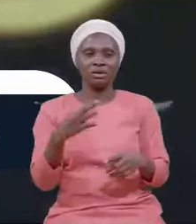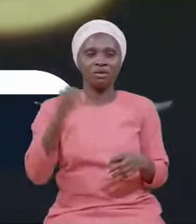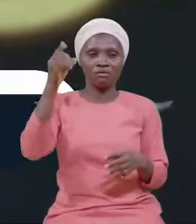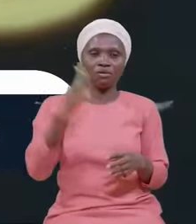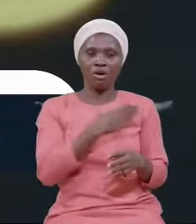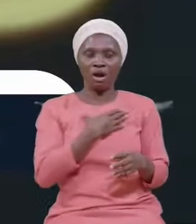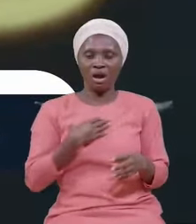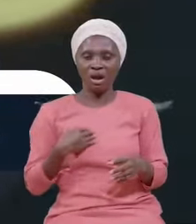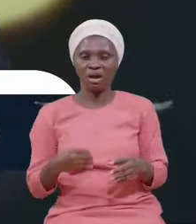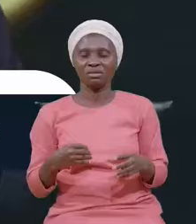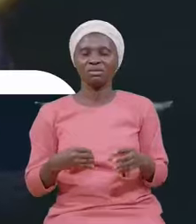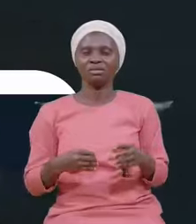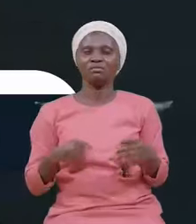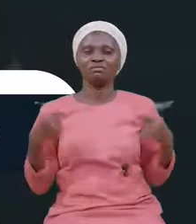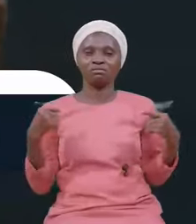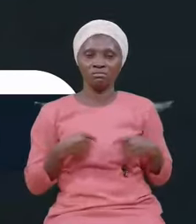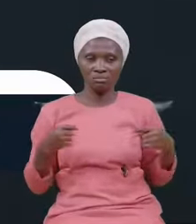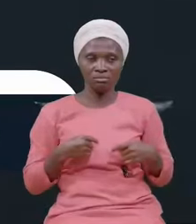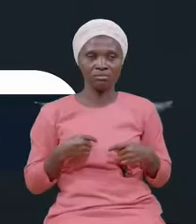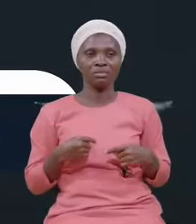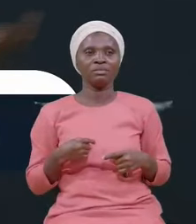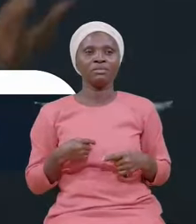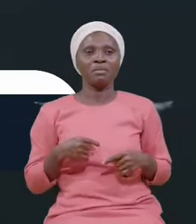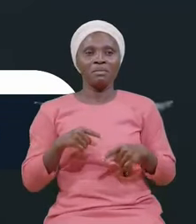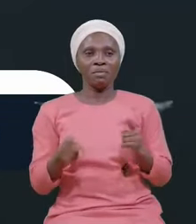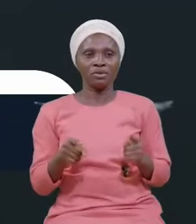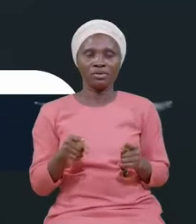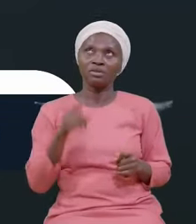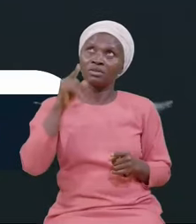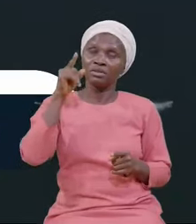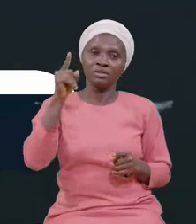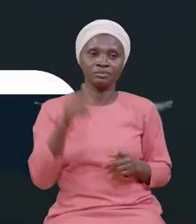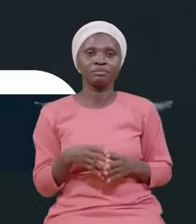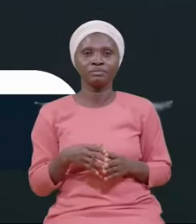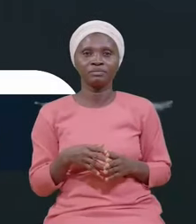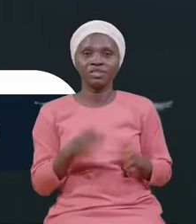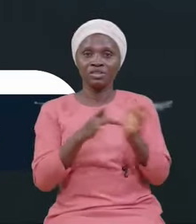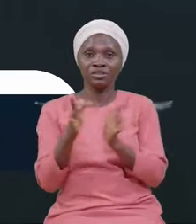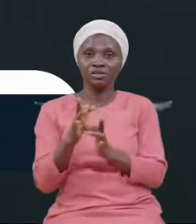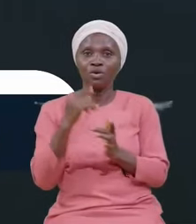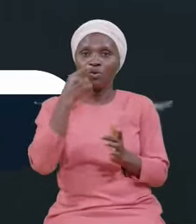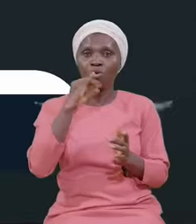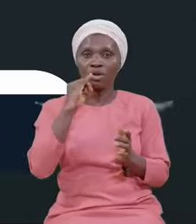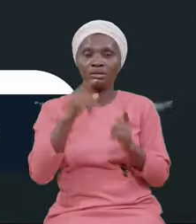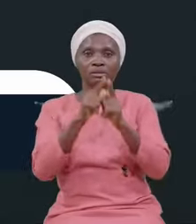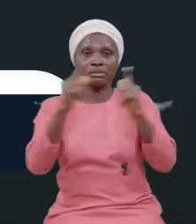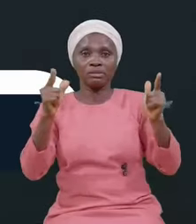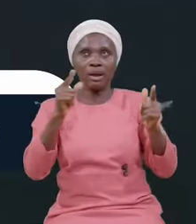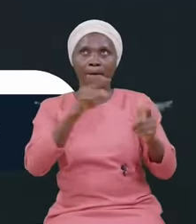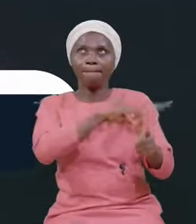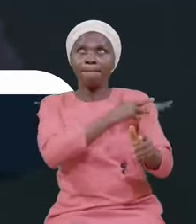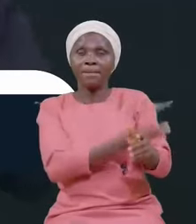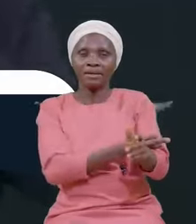et humilié. Verset 5. On nous dit. Mais il, Jésus,